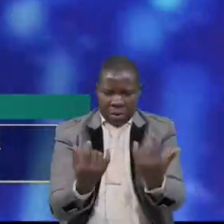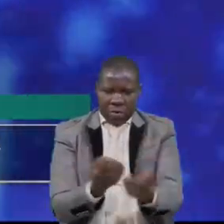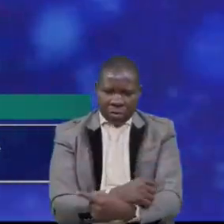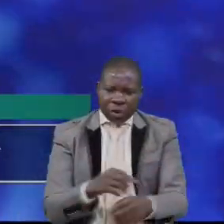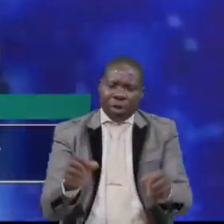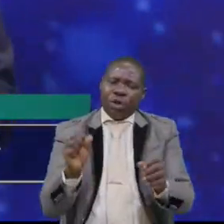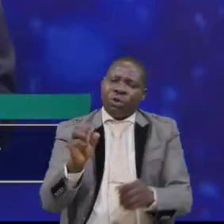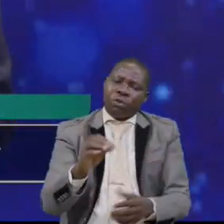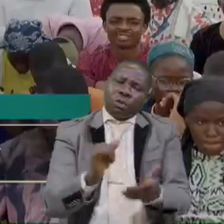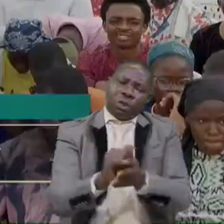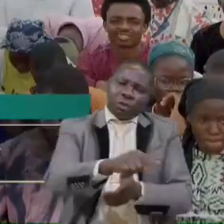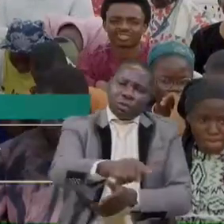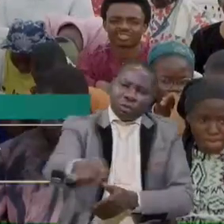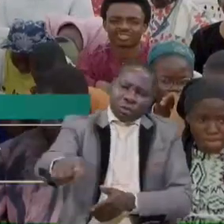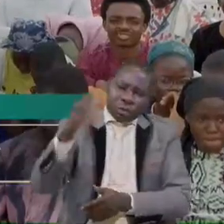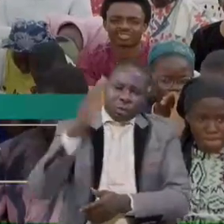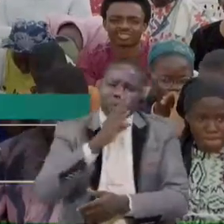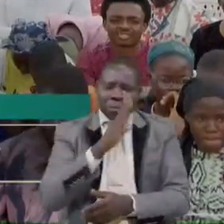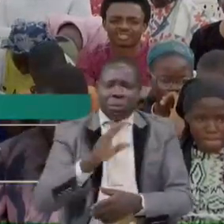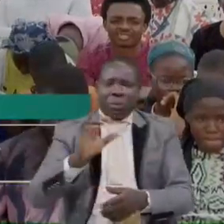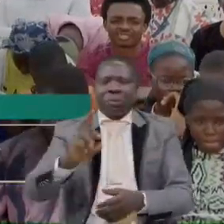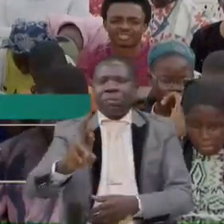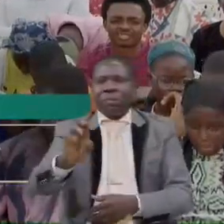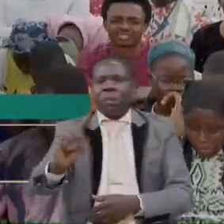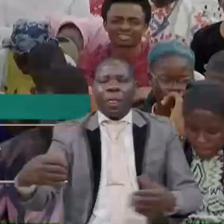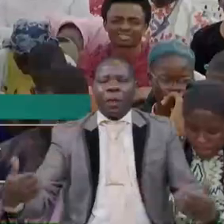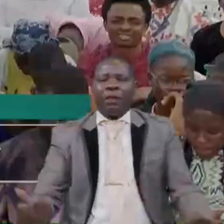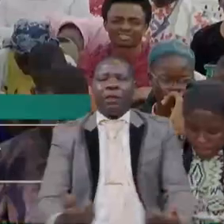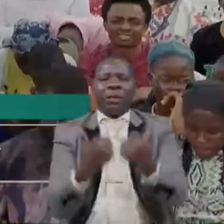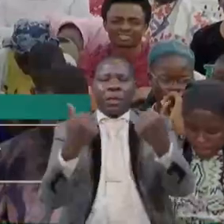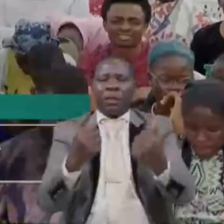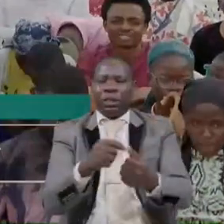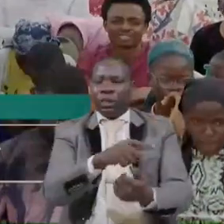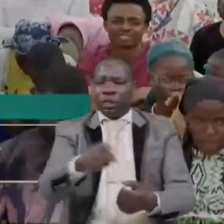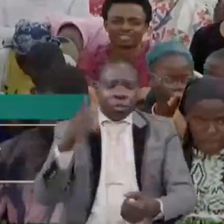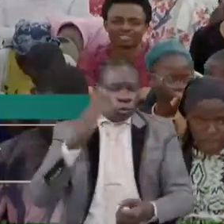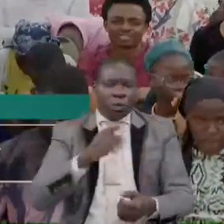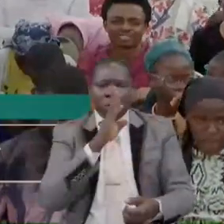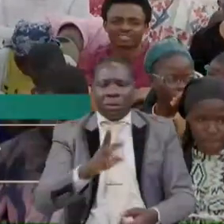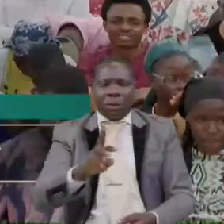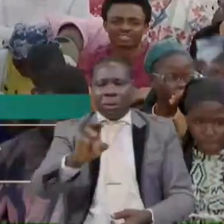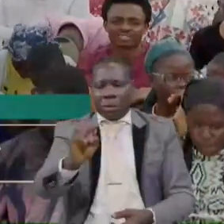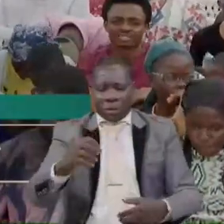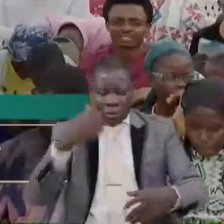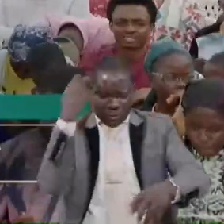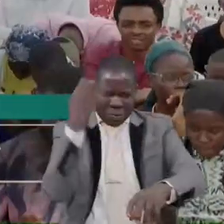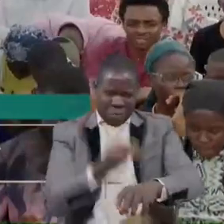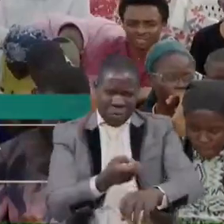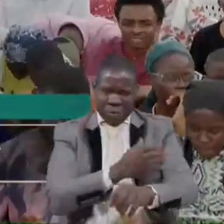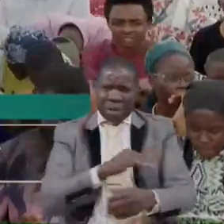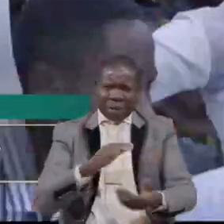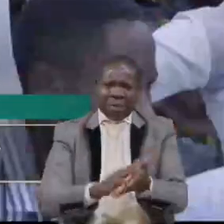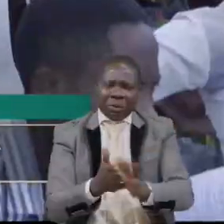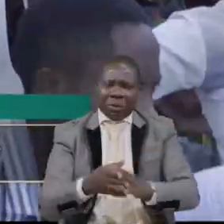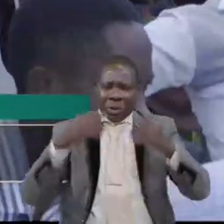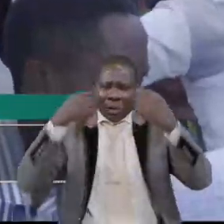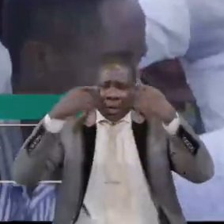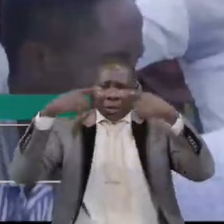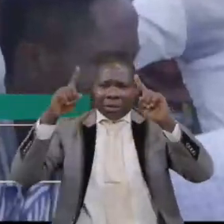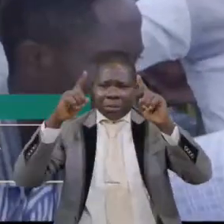être, tu sois redéfié et tu sois renforcé. et tu deviendras exceptionnel dans ta vie au